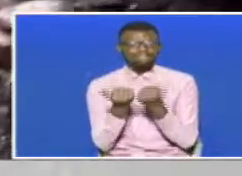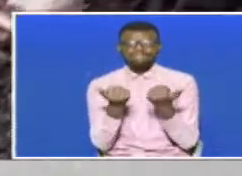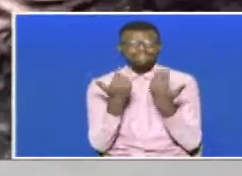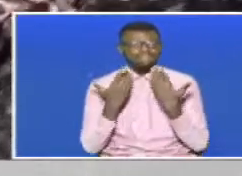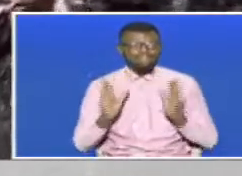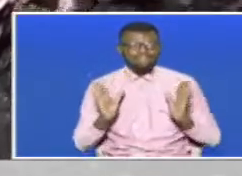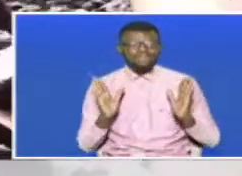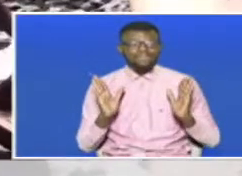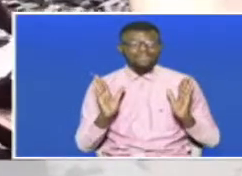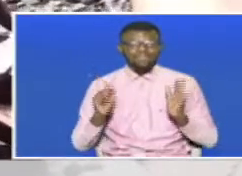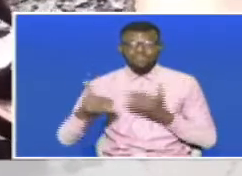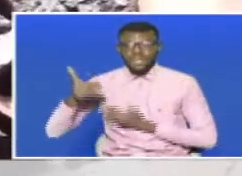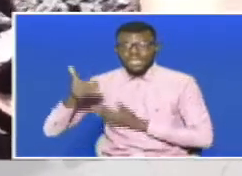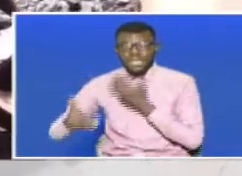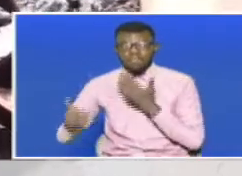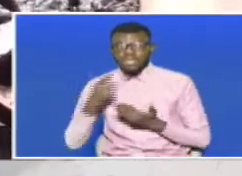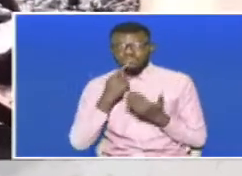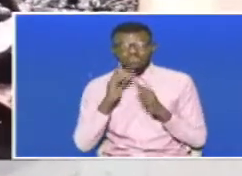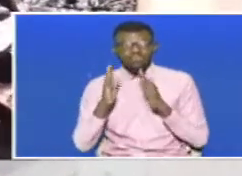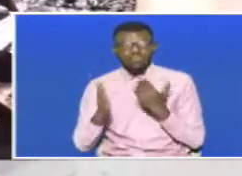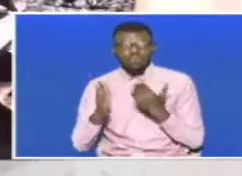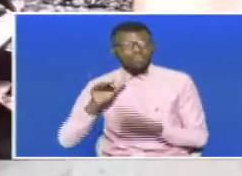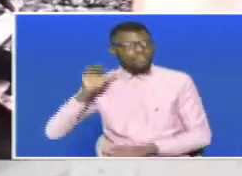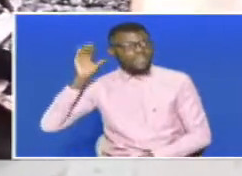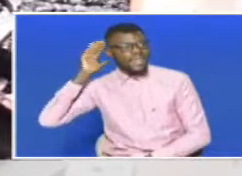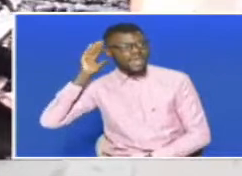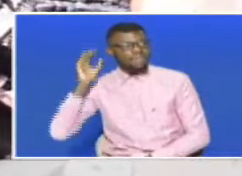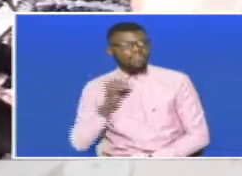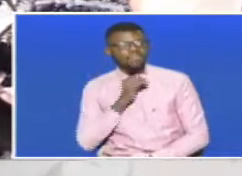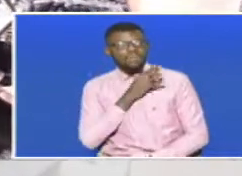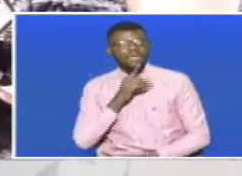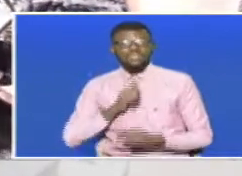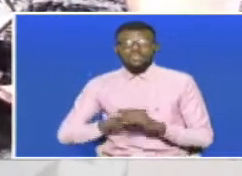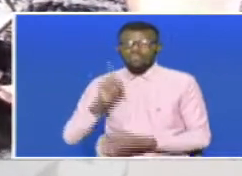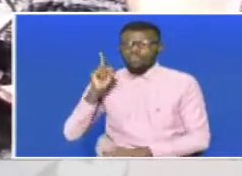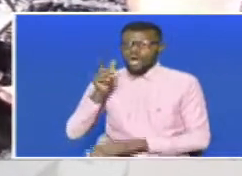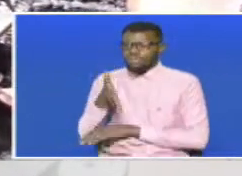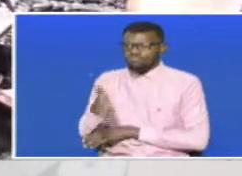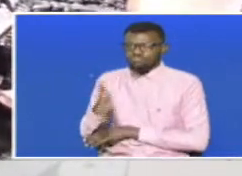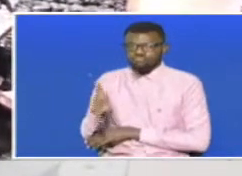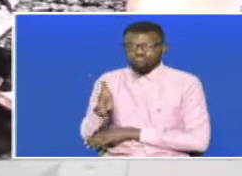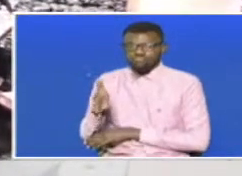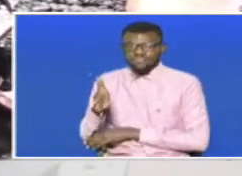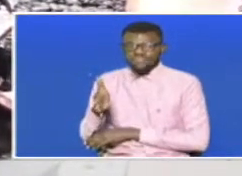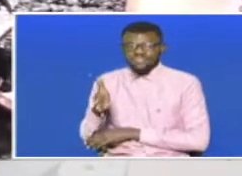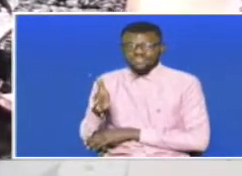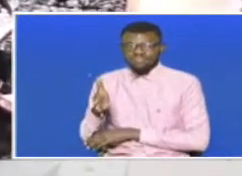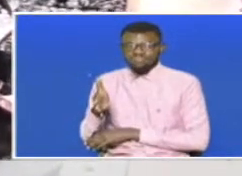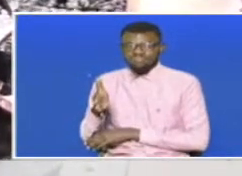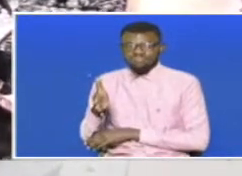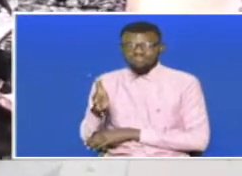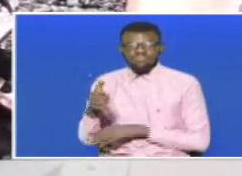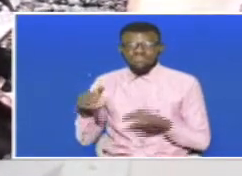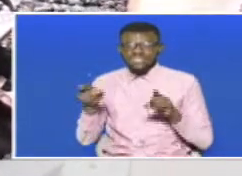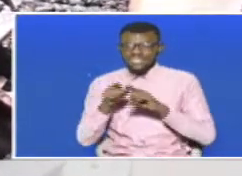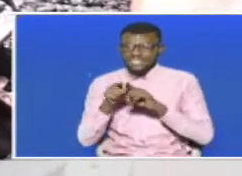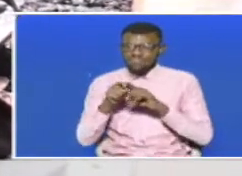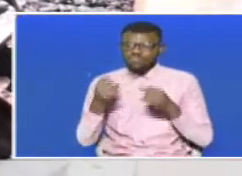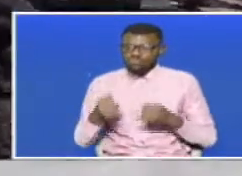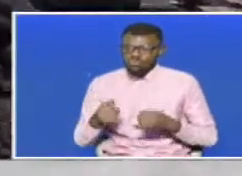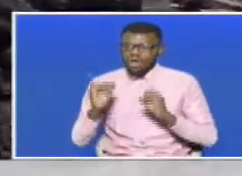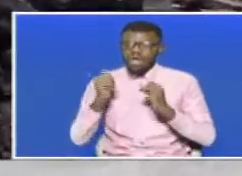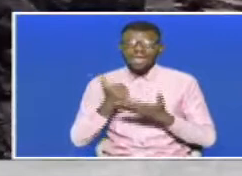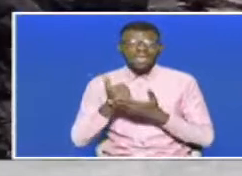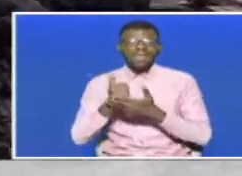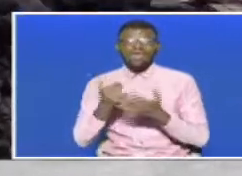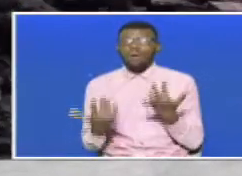kutambulika. Majirani wanasema walisikia mayowe mwendo wa saa 7 usiku na walipoitikia wito wa msaada, juhudi zao za